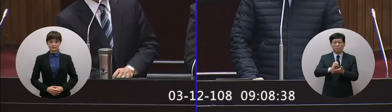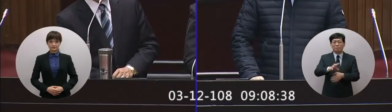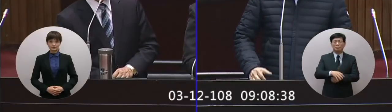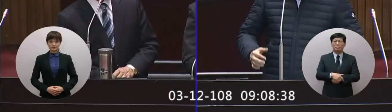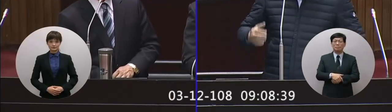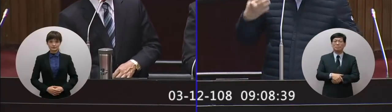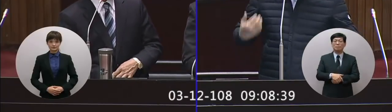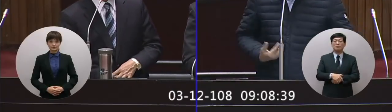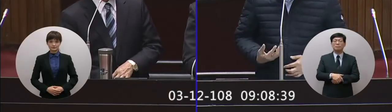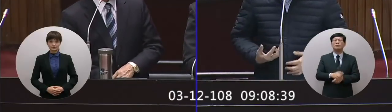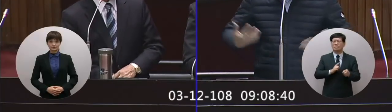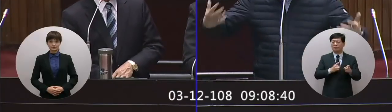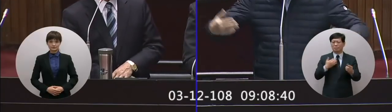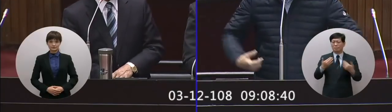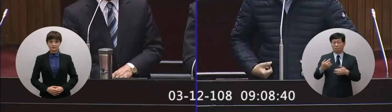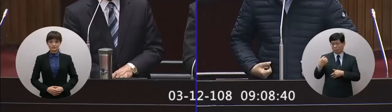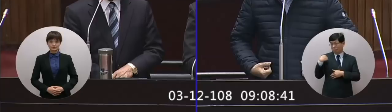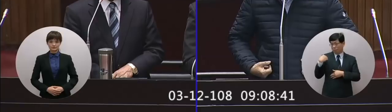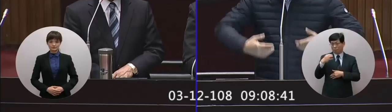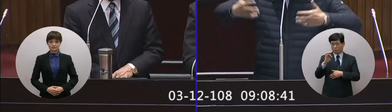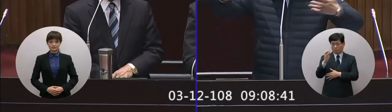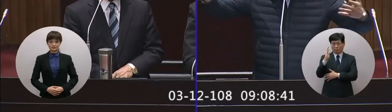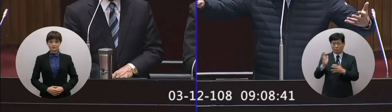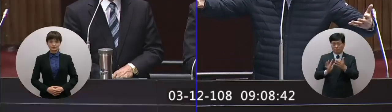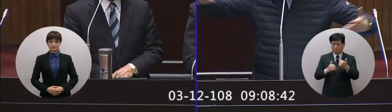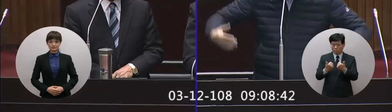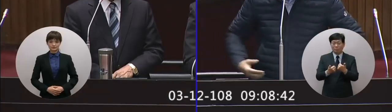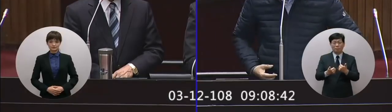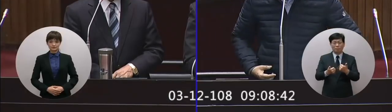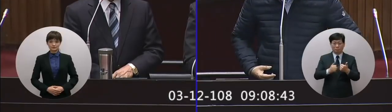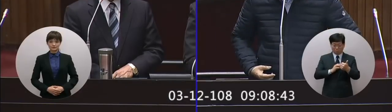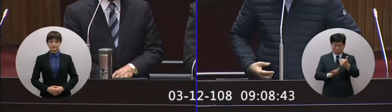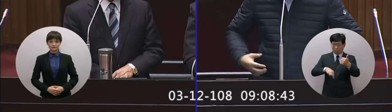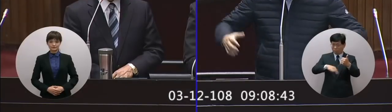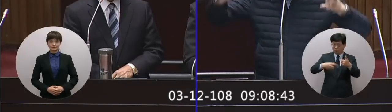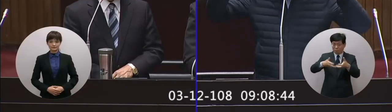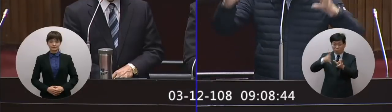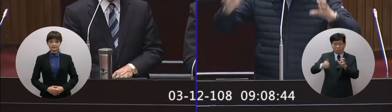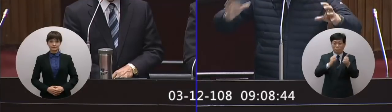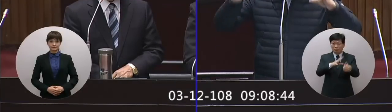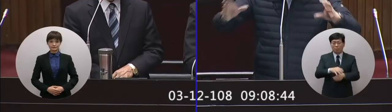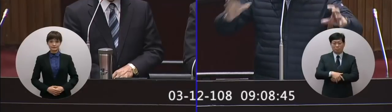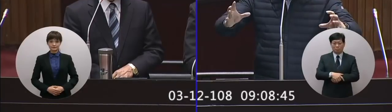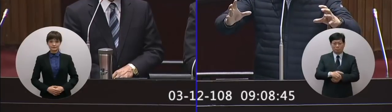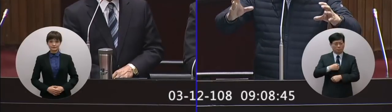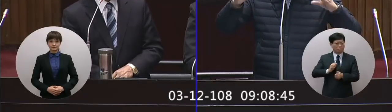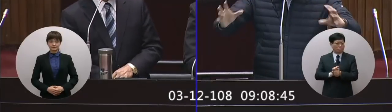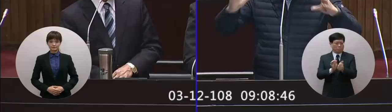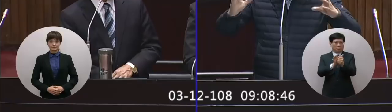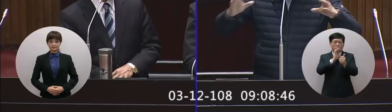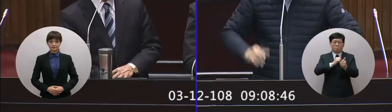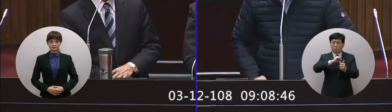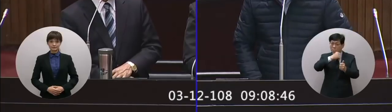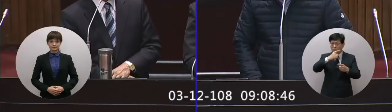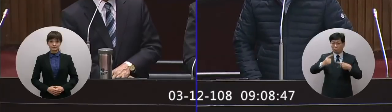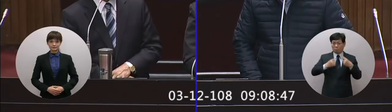告。你也知道，昨天的财委会啊，你旁边的部长讲，你要全面推动